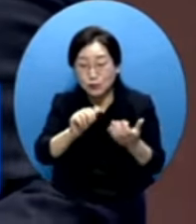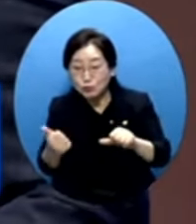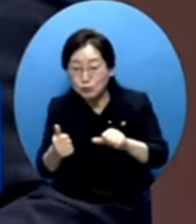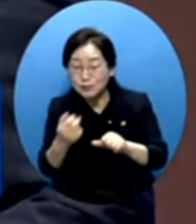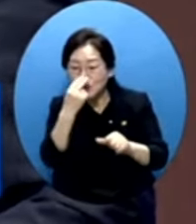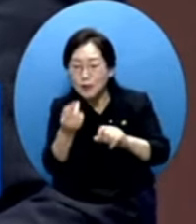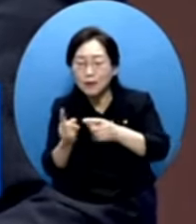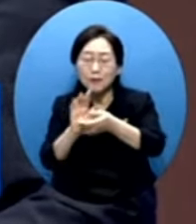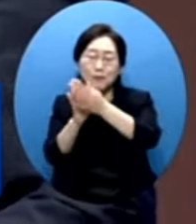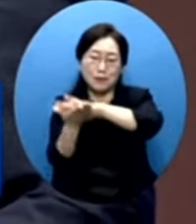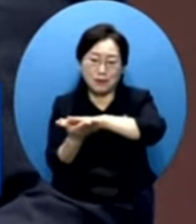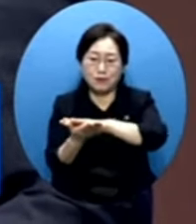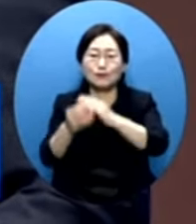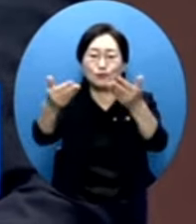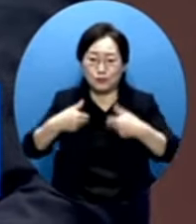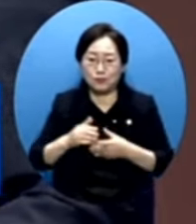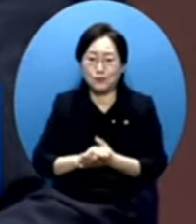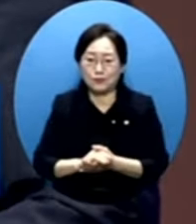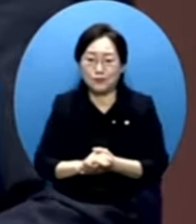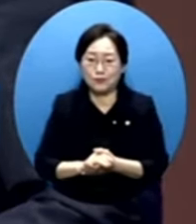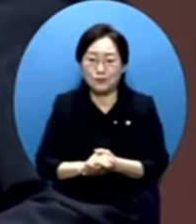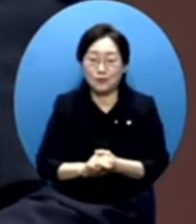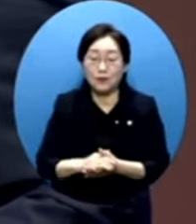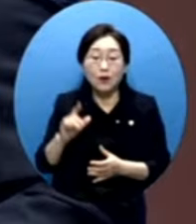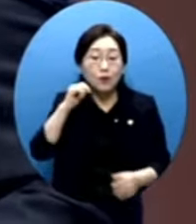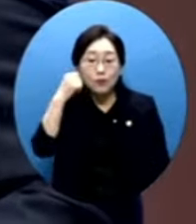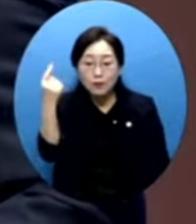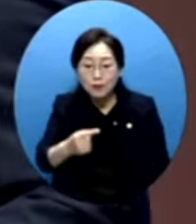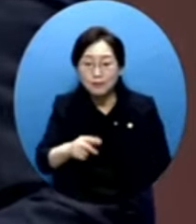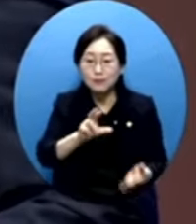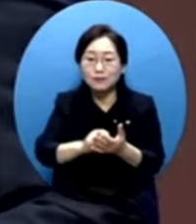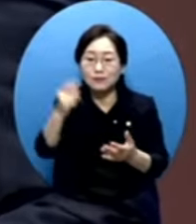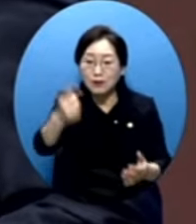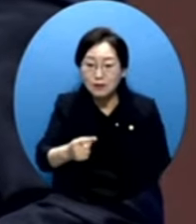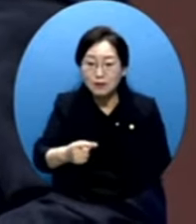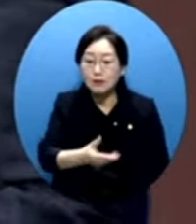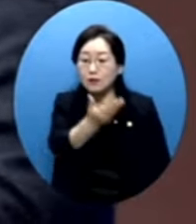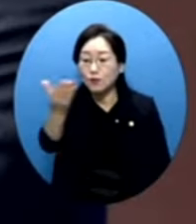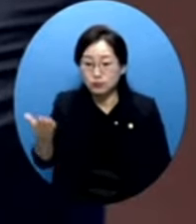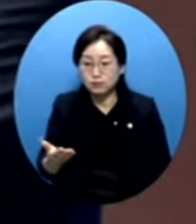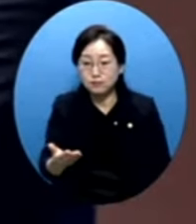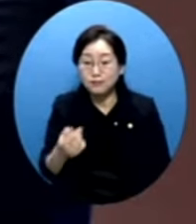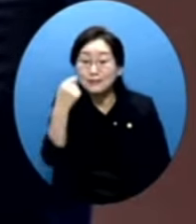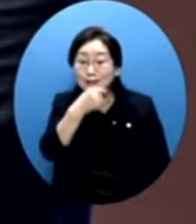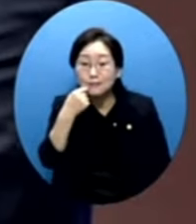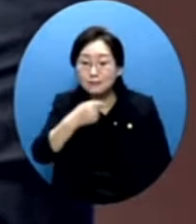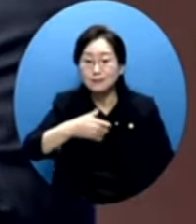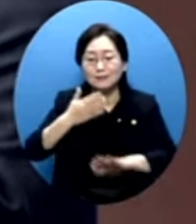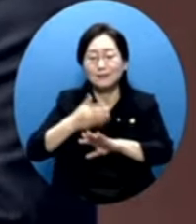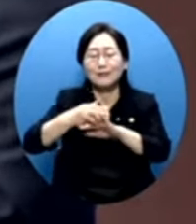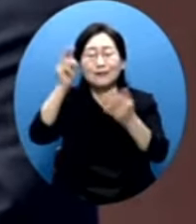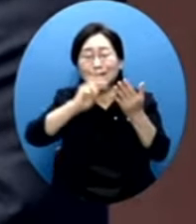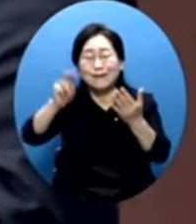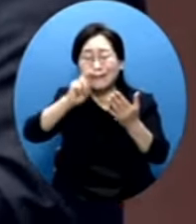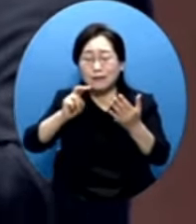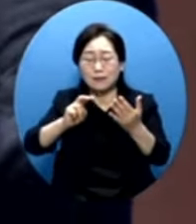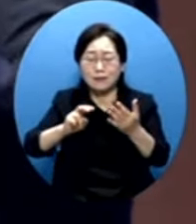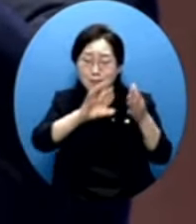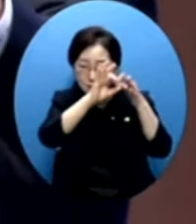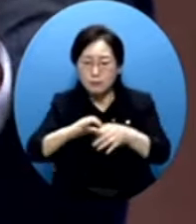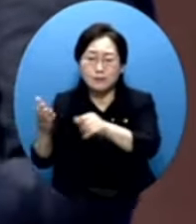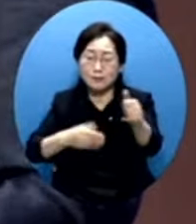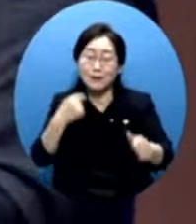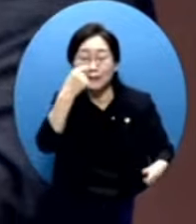것입니다 아멘 어떤 어려움 다가도 문제를 만나도 여러분 여러분 입에서 찬양과 감사가 치면 안 됩니다 입을